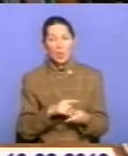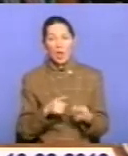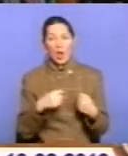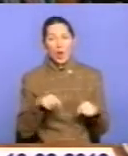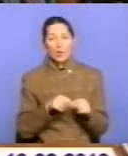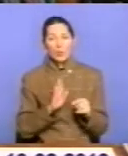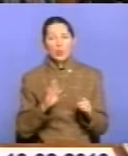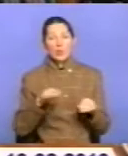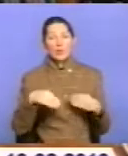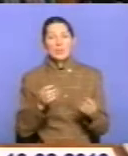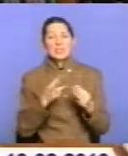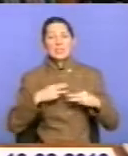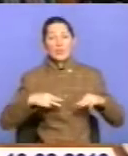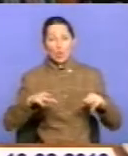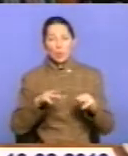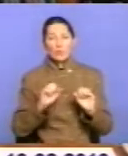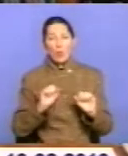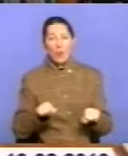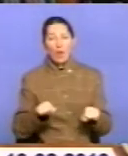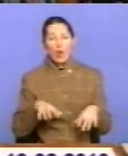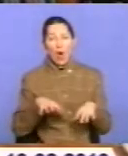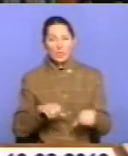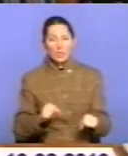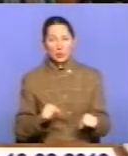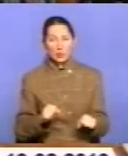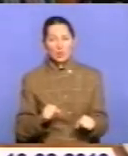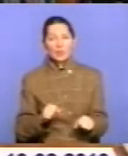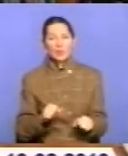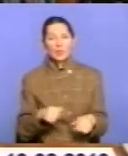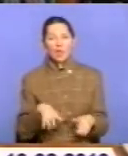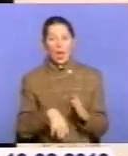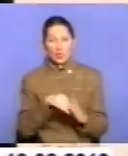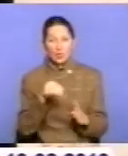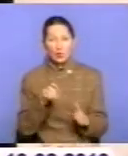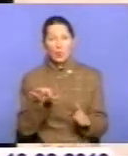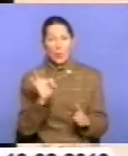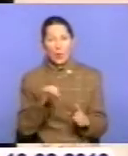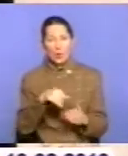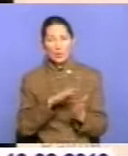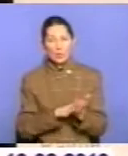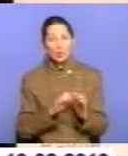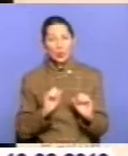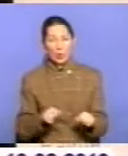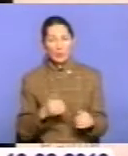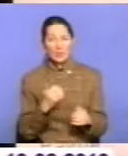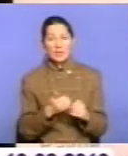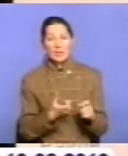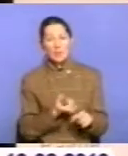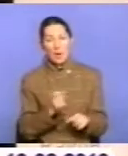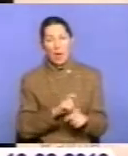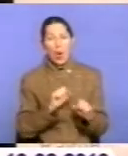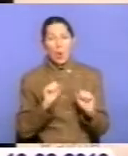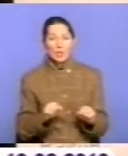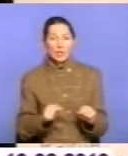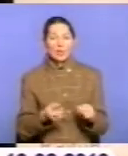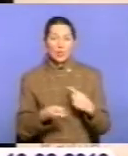видавати свідоцтва на право власності на нерухоме майно і витяги про реєстрацію прав. Серед переваг і можливість зворотнього зв'язку